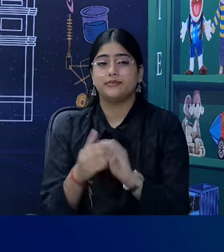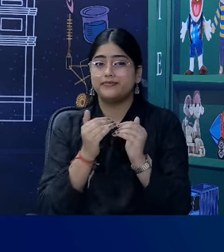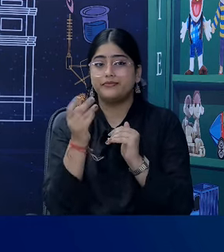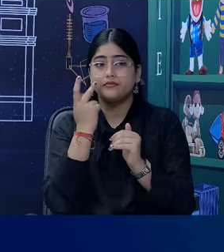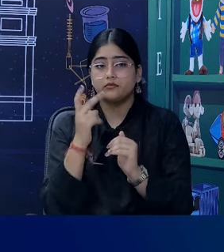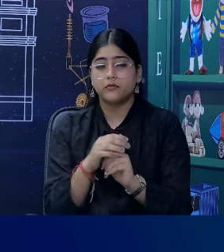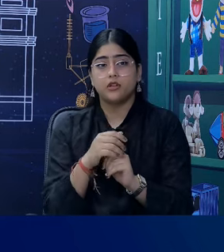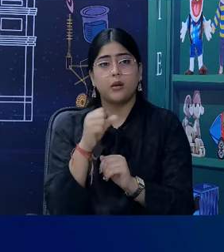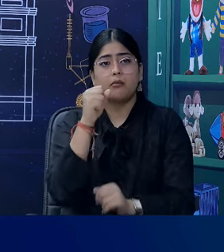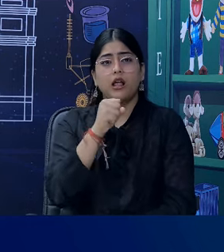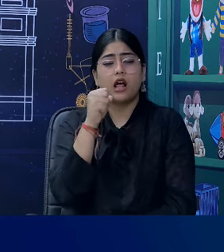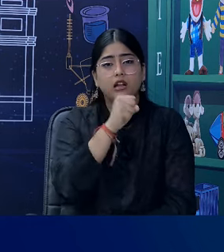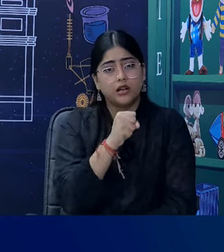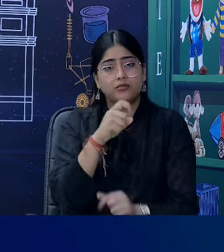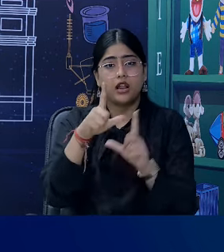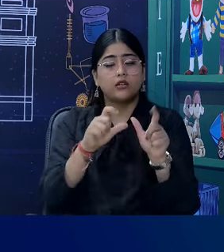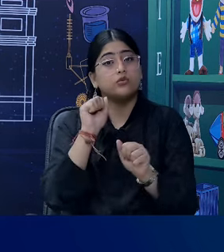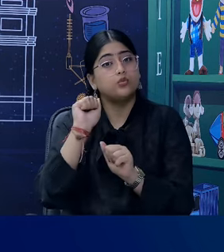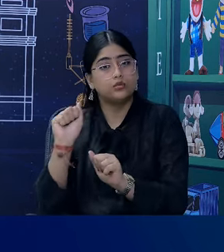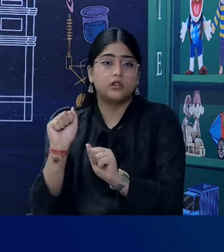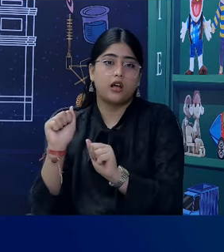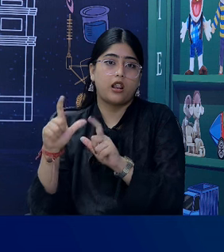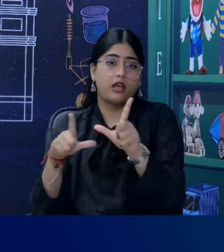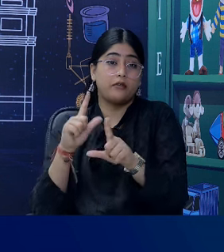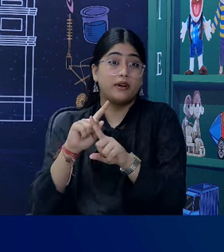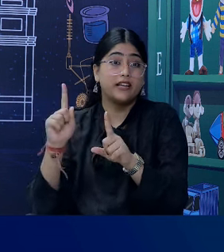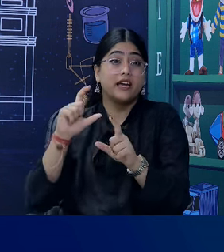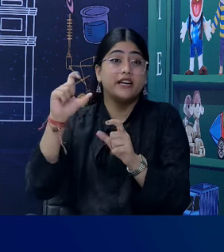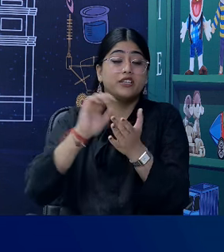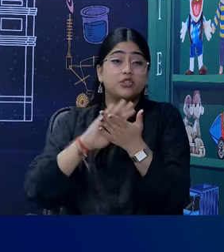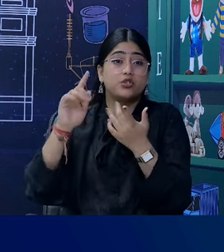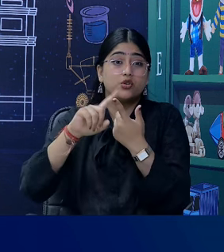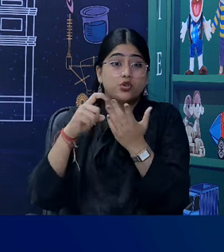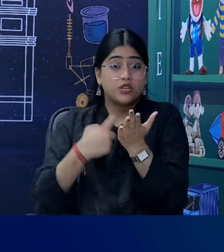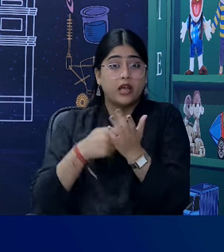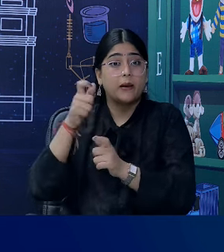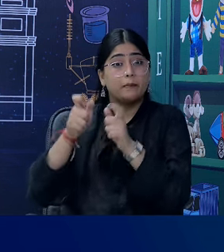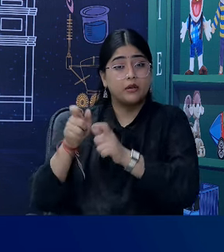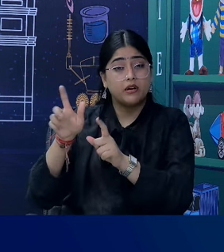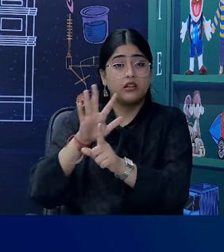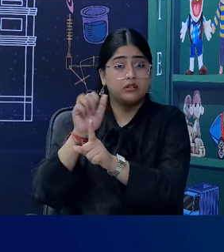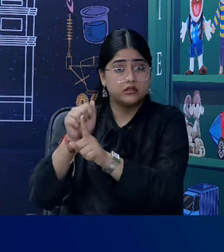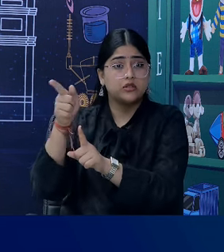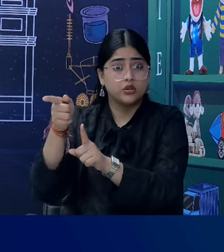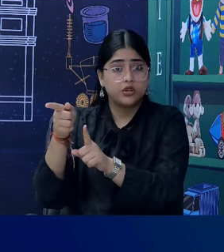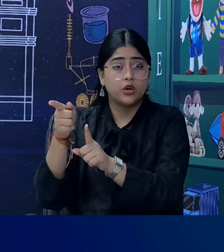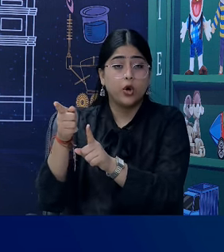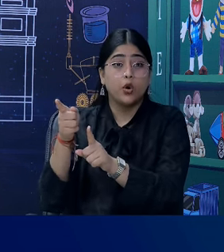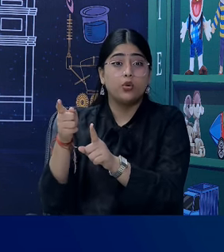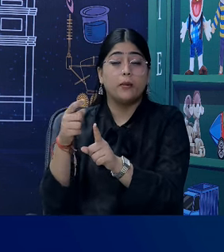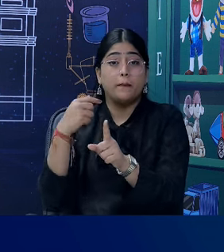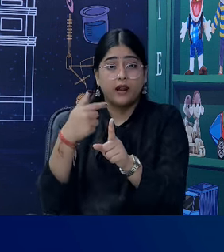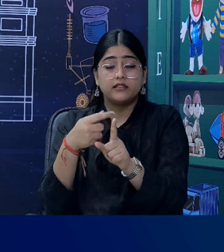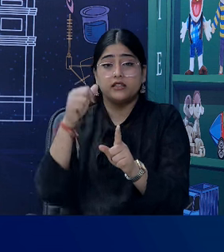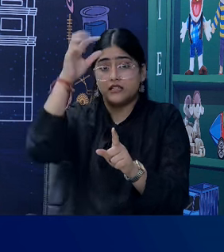अब मलयालम तो वहां की भाषा ही थी लेकिन चेर लोगों ने मलयालम के साथ साथ जो है संस्कृत जो भाषा है उससे भी बहुत कुछ उन्होंने